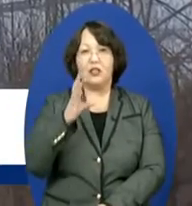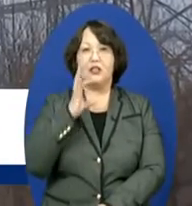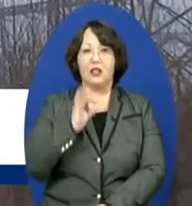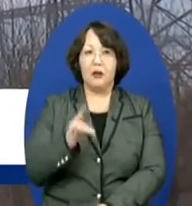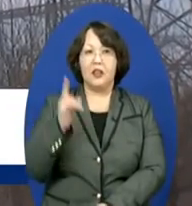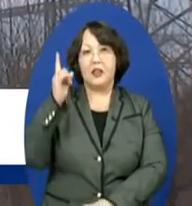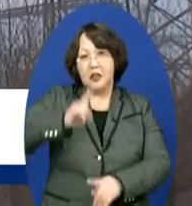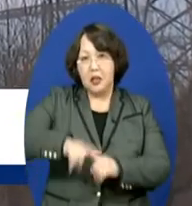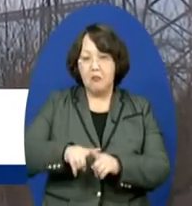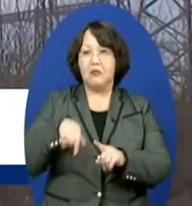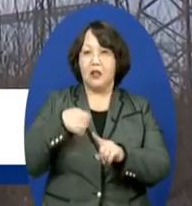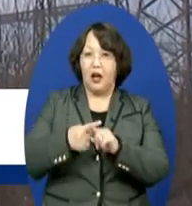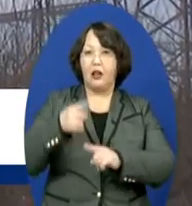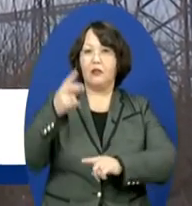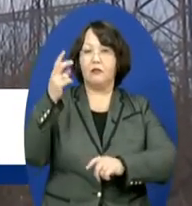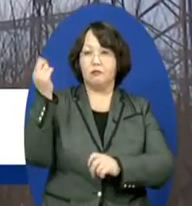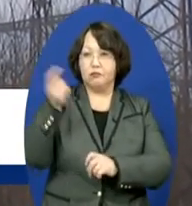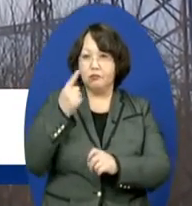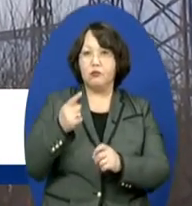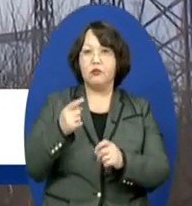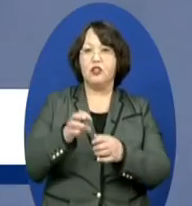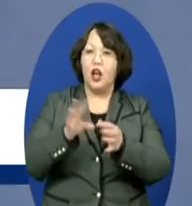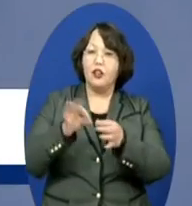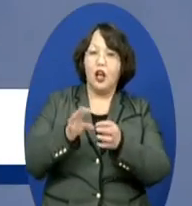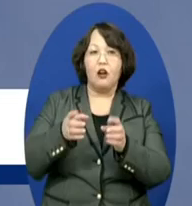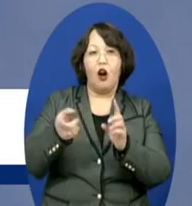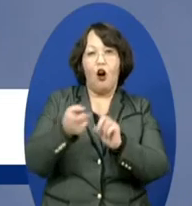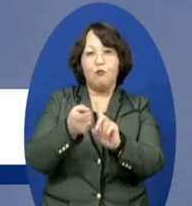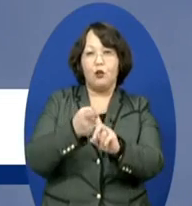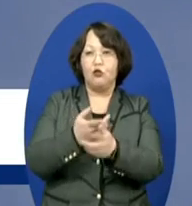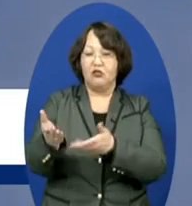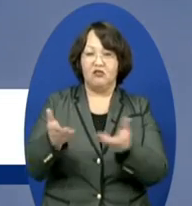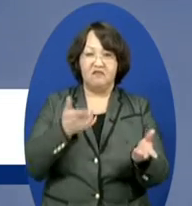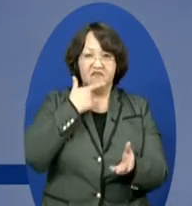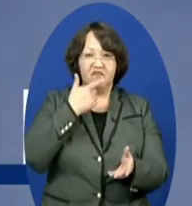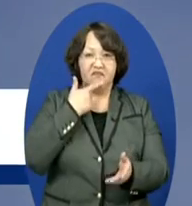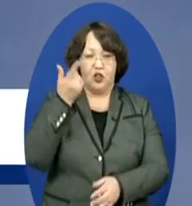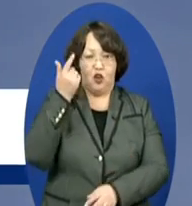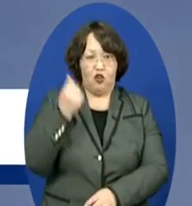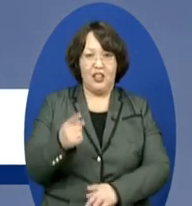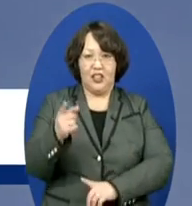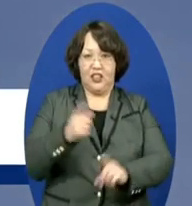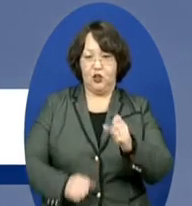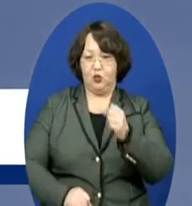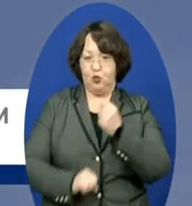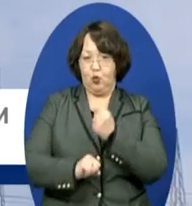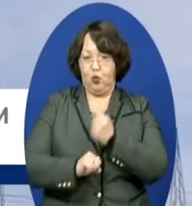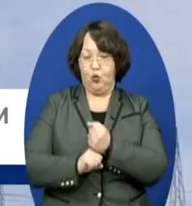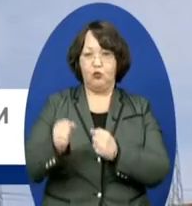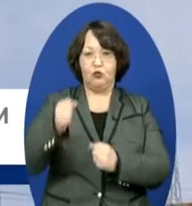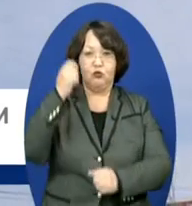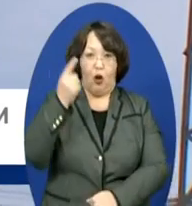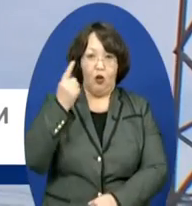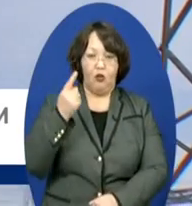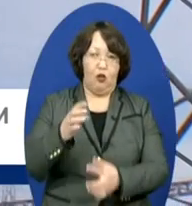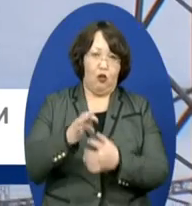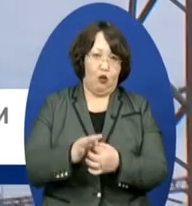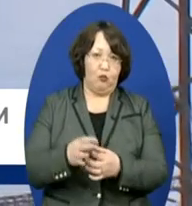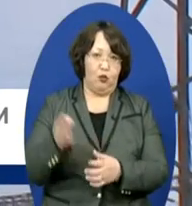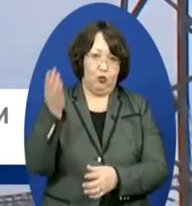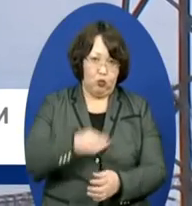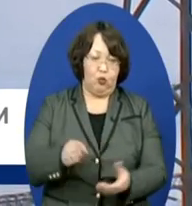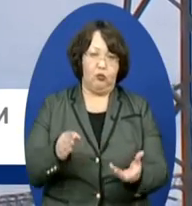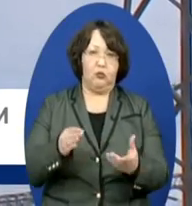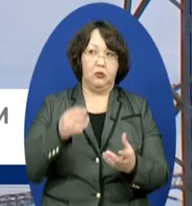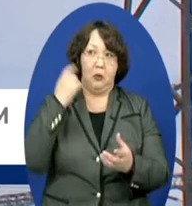нэмж хэрэглэгч холбох боломжгүй. Гэтэл энэ салбар эдийн засгийн гол хөдөлгөөр. Тог цахилгаантай байжл бид үйлдвэрлэл явуулж эдийн засгаа сэргэж